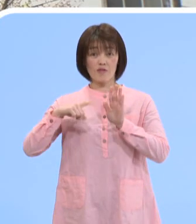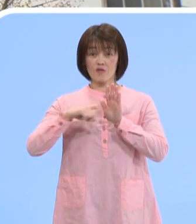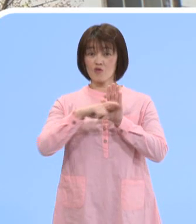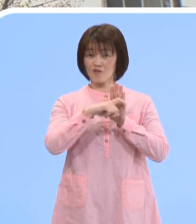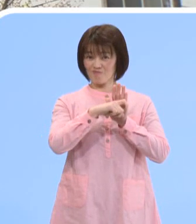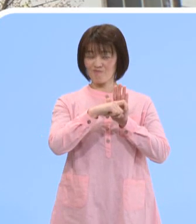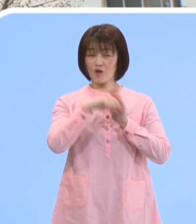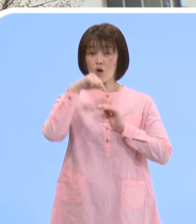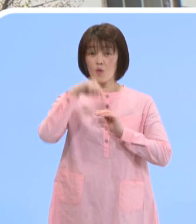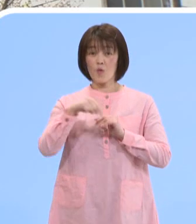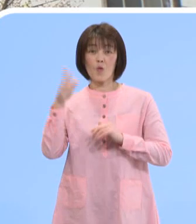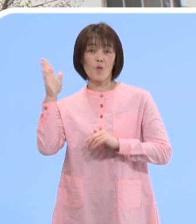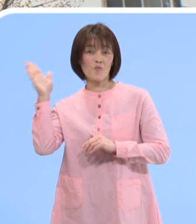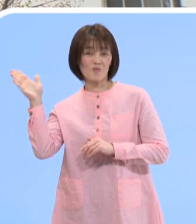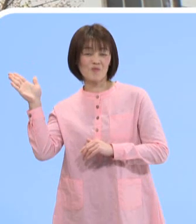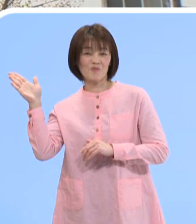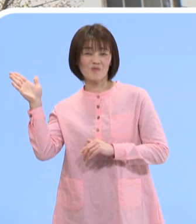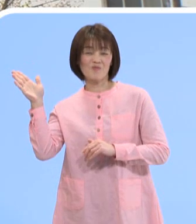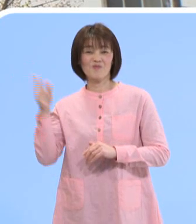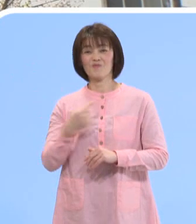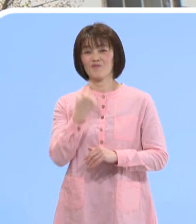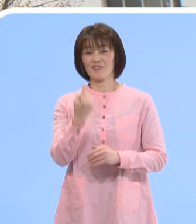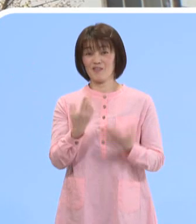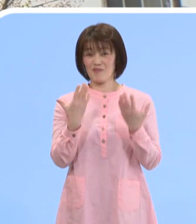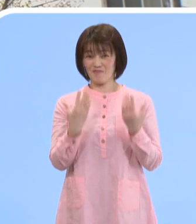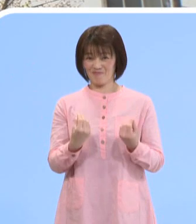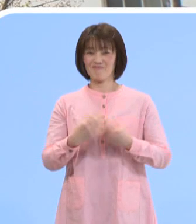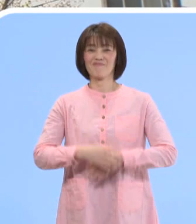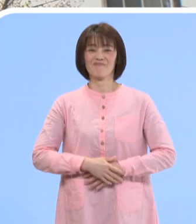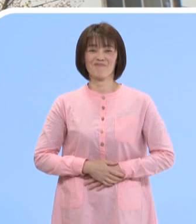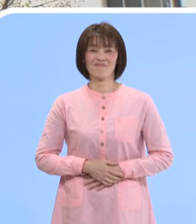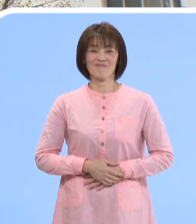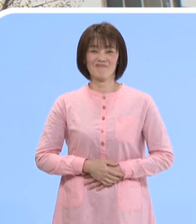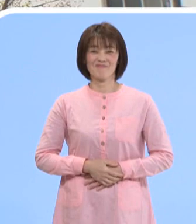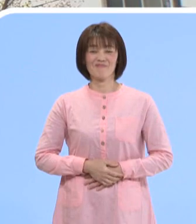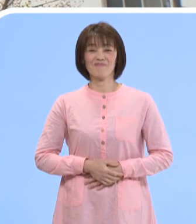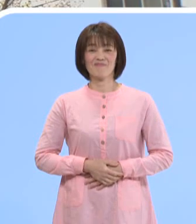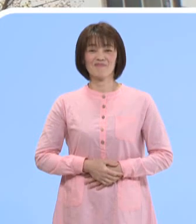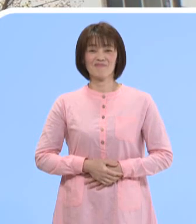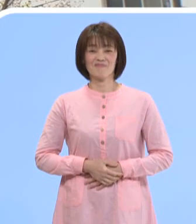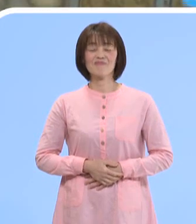ということで宝塚市立手塚治虫記念館にやってきました。